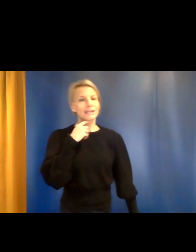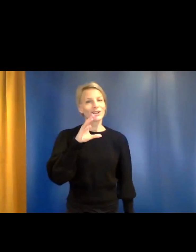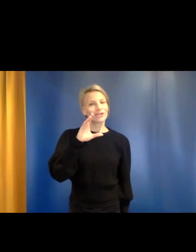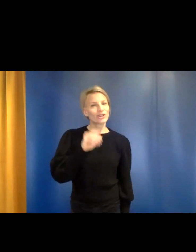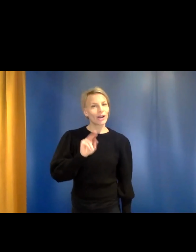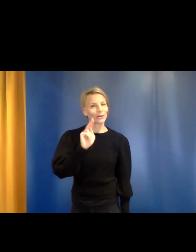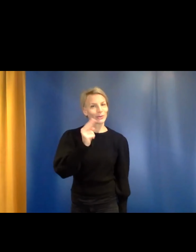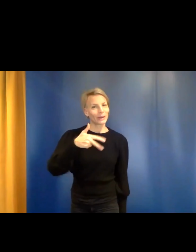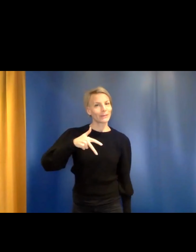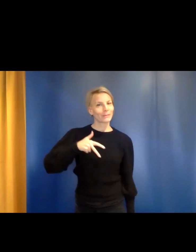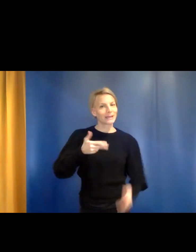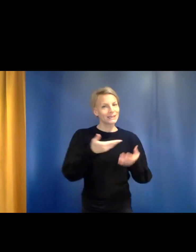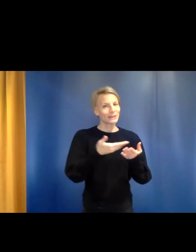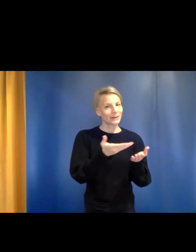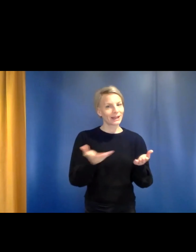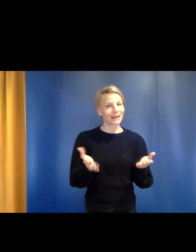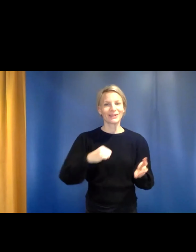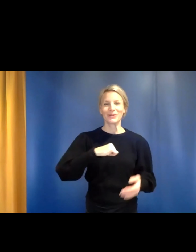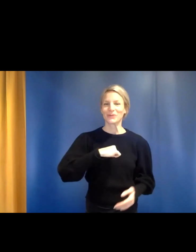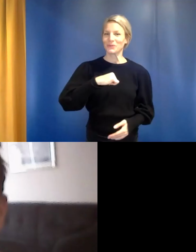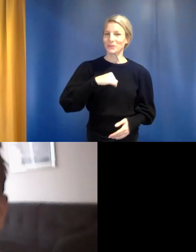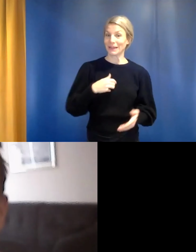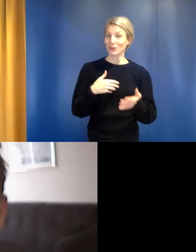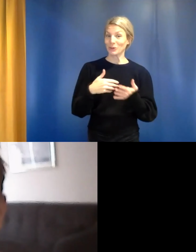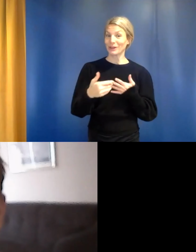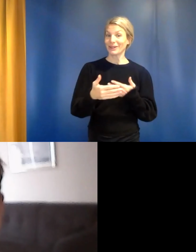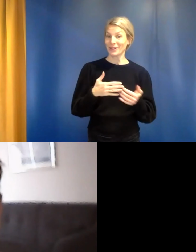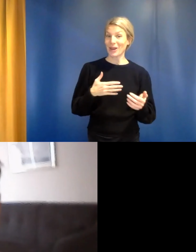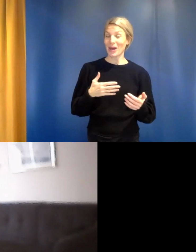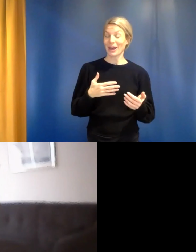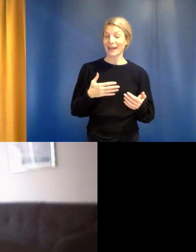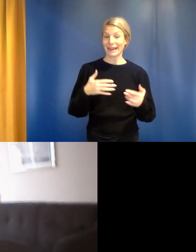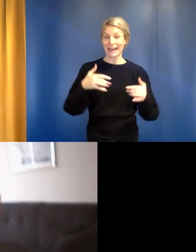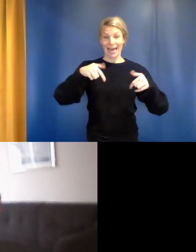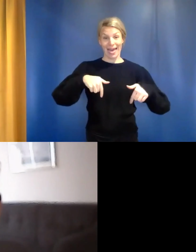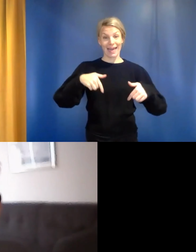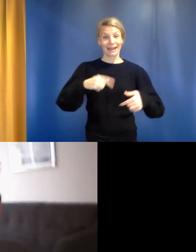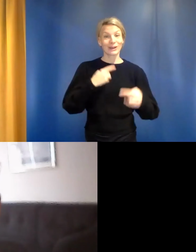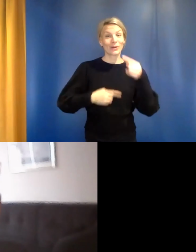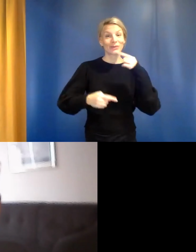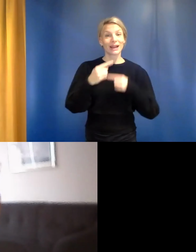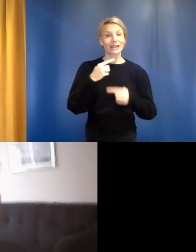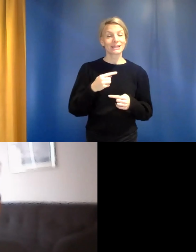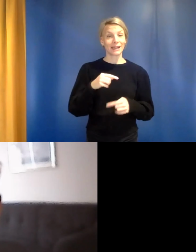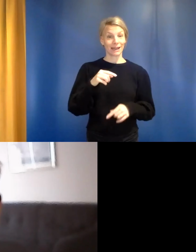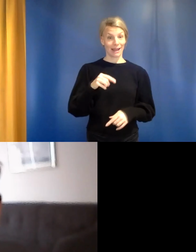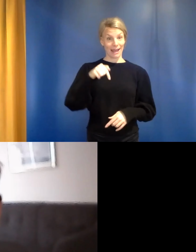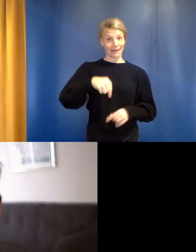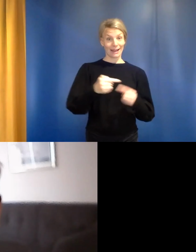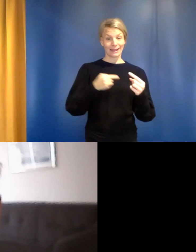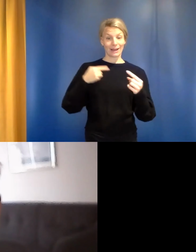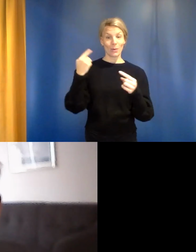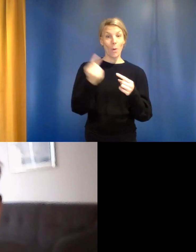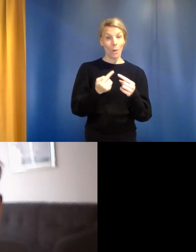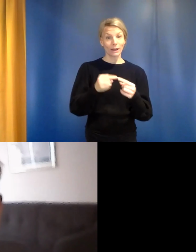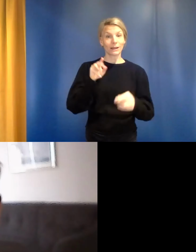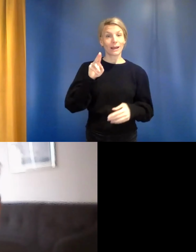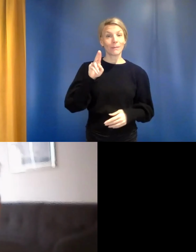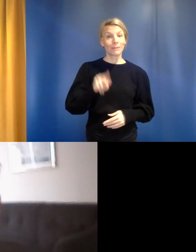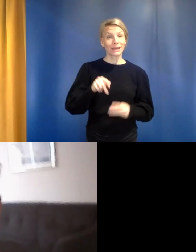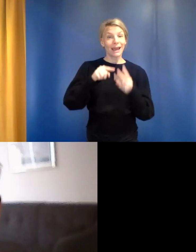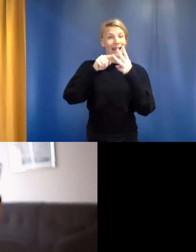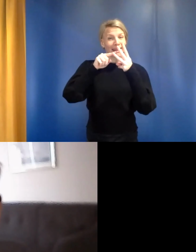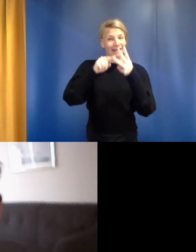är så roligt att föröra det här inslaget i konferensen. För i år är det tredje året som